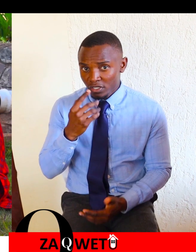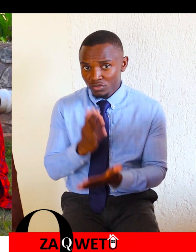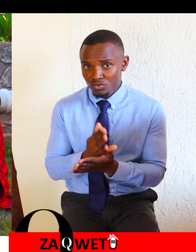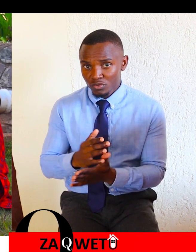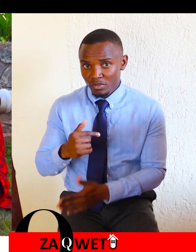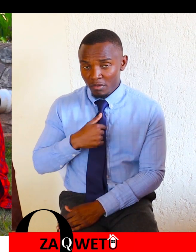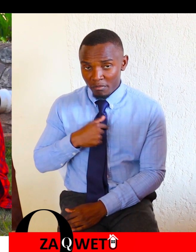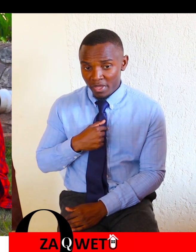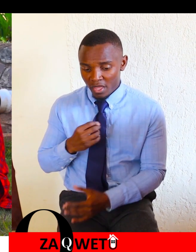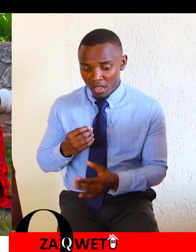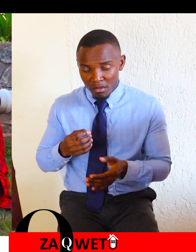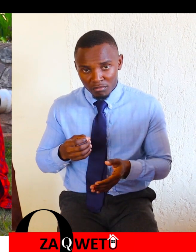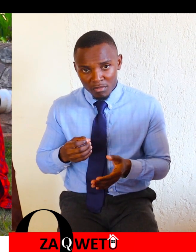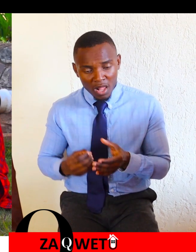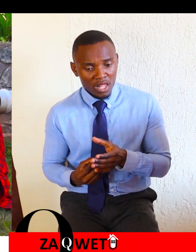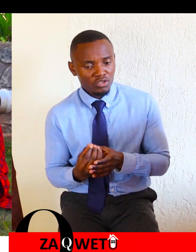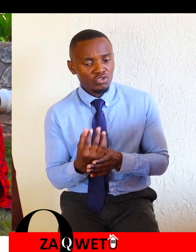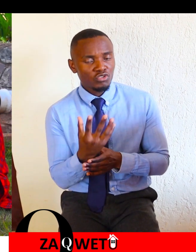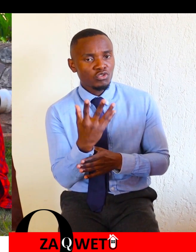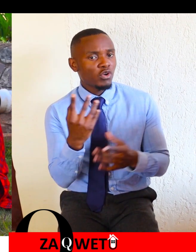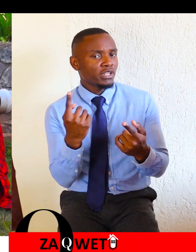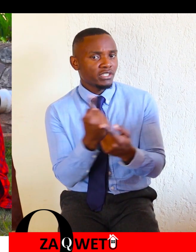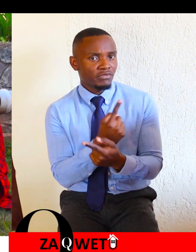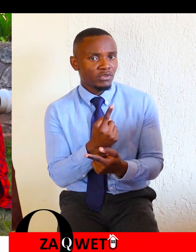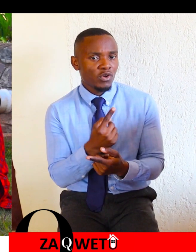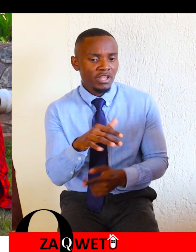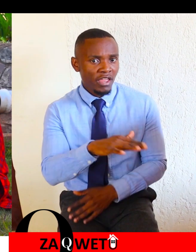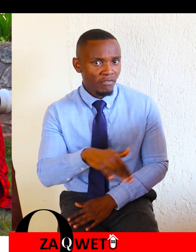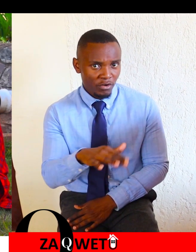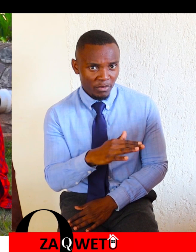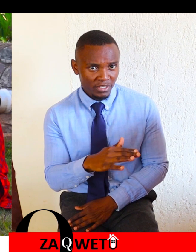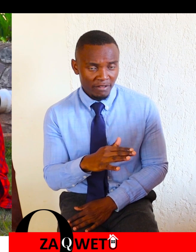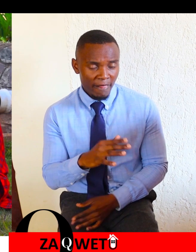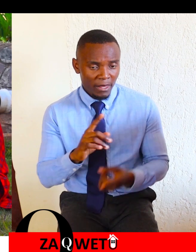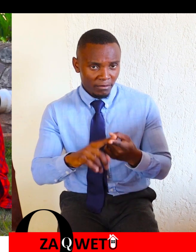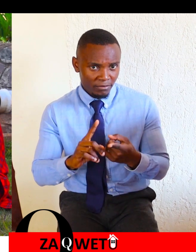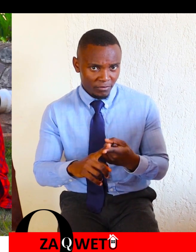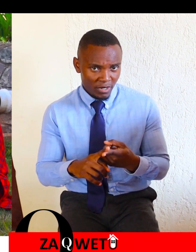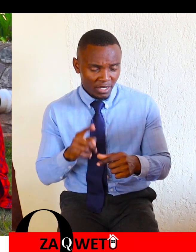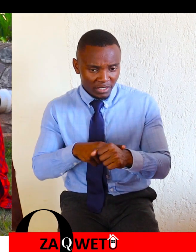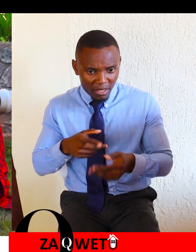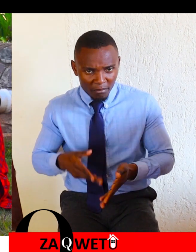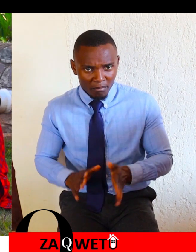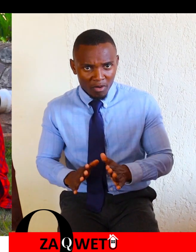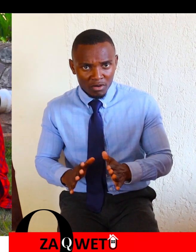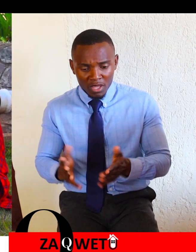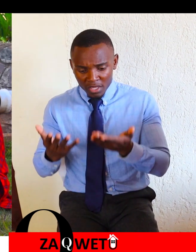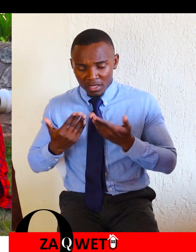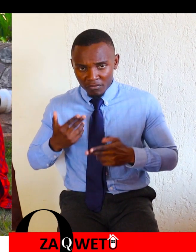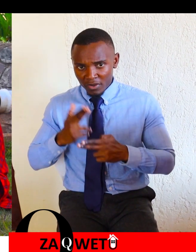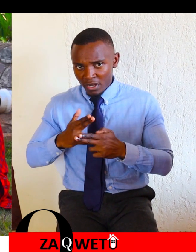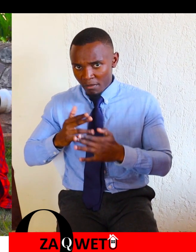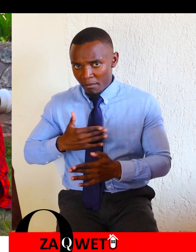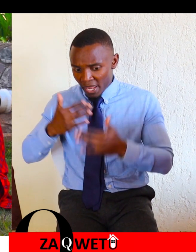Kusema kweli, mimi nililelewa katika misingi tofauti sana. Kwanza nilipozaliwa